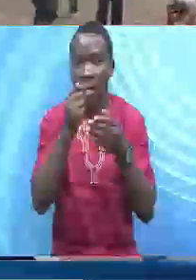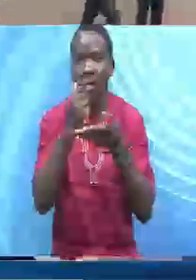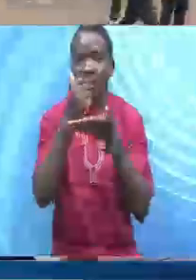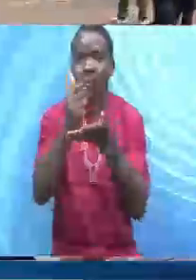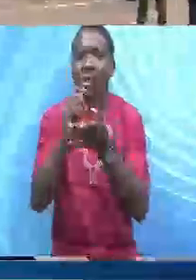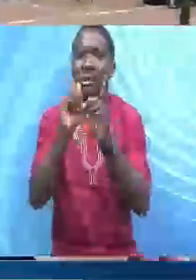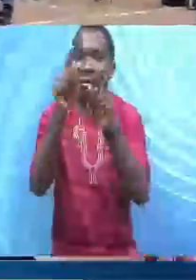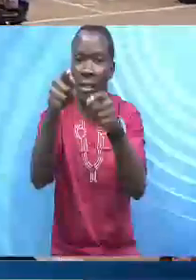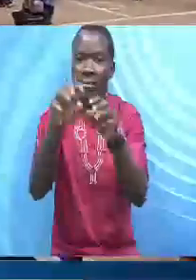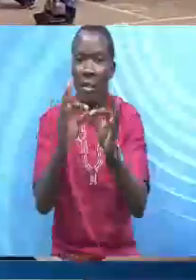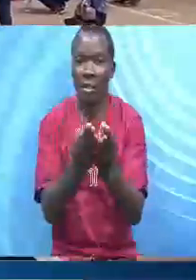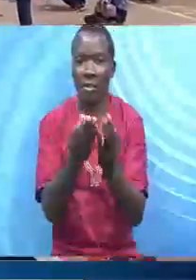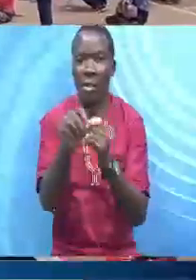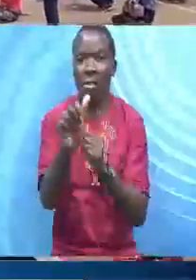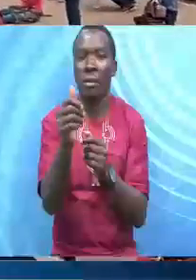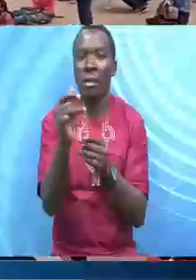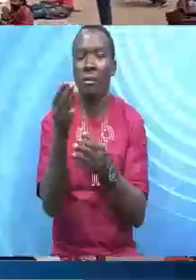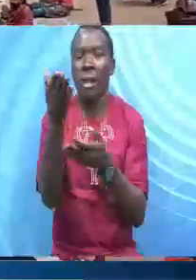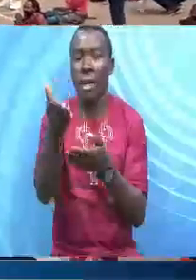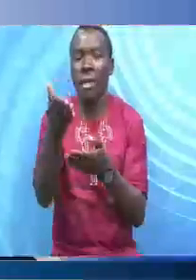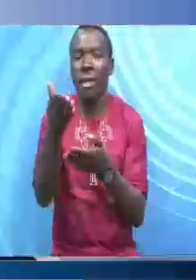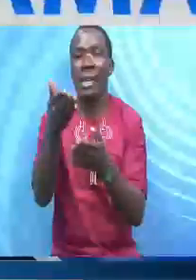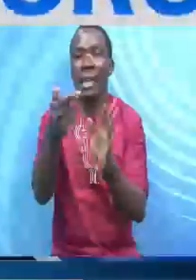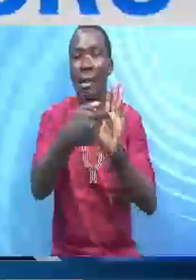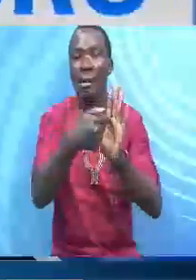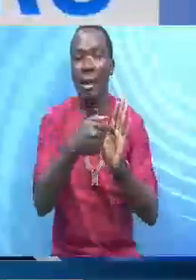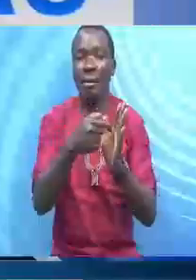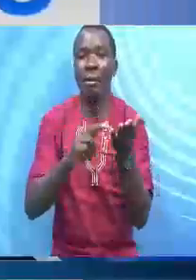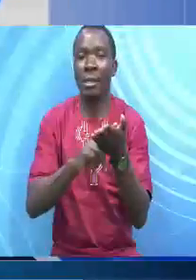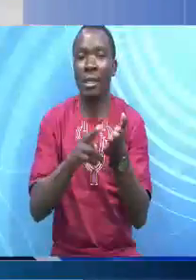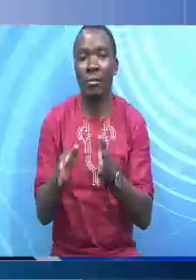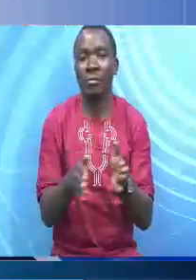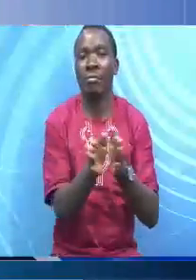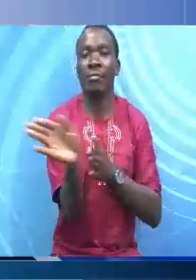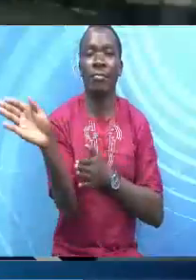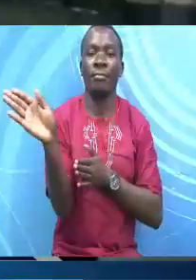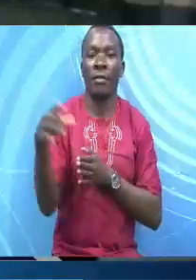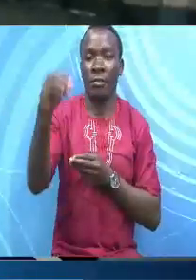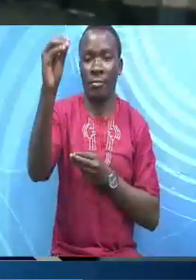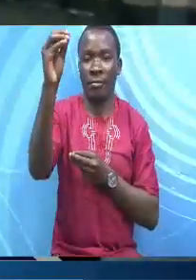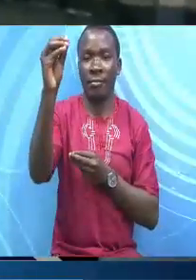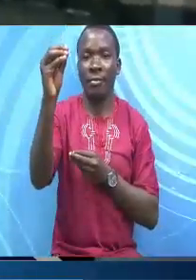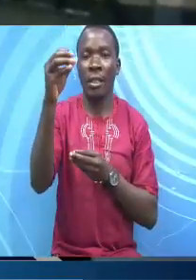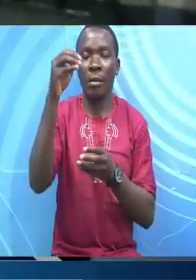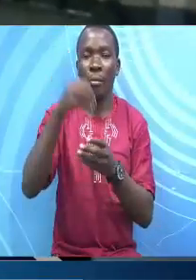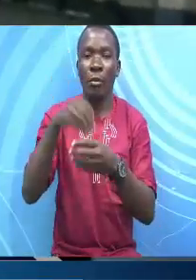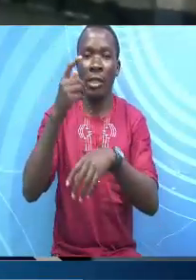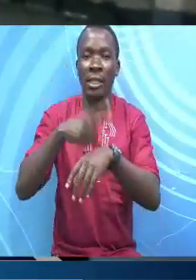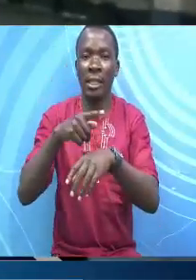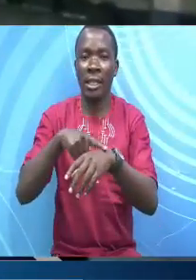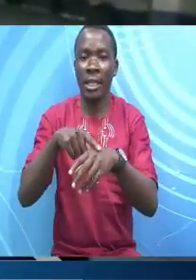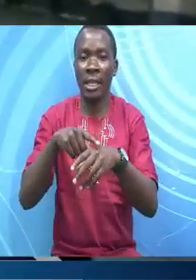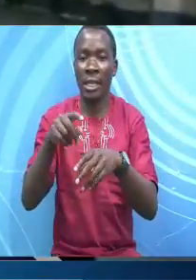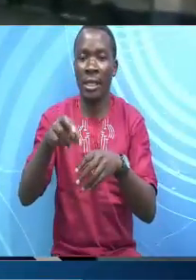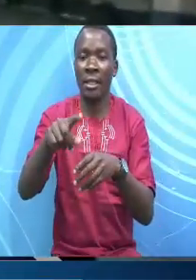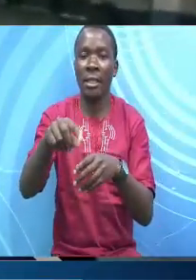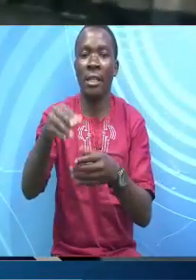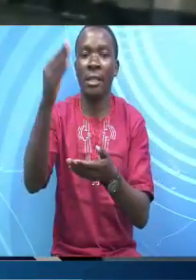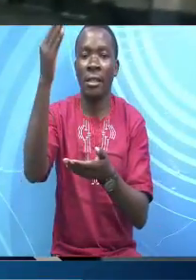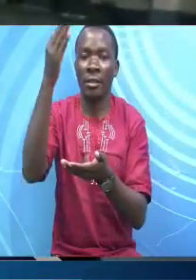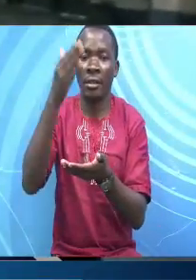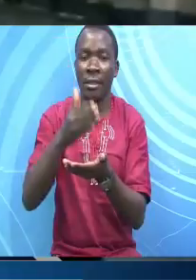imiryango nubwo hari abagaragaye banyura mu nzira zitemewe bataha. Mu gihe ingendo zibujijwe guhera saa 12